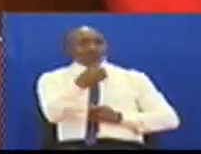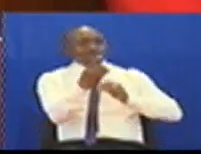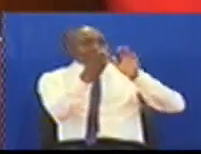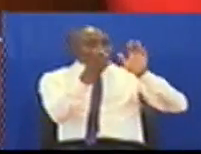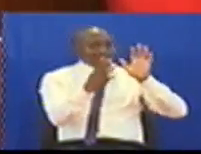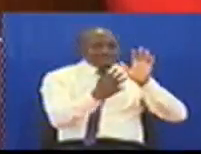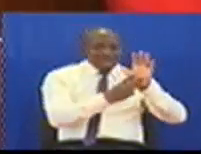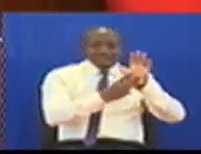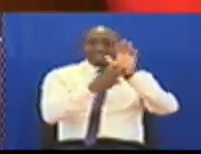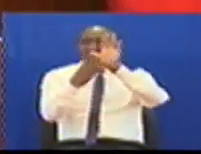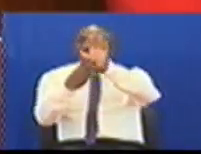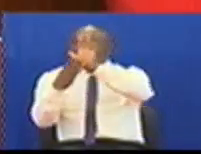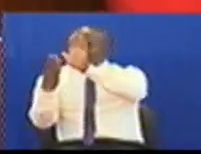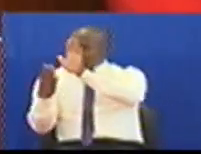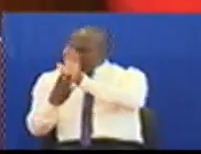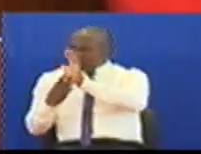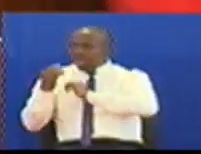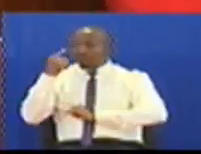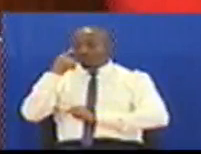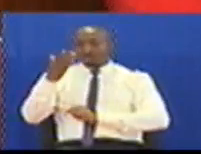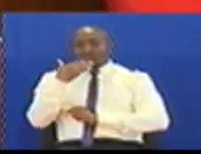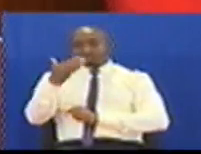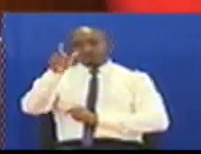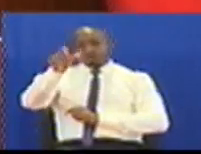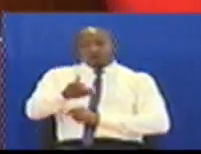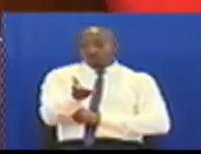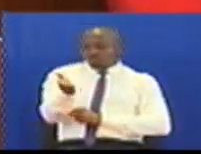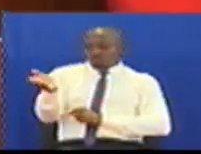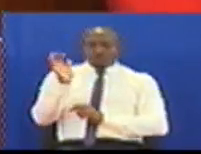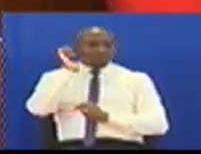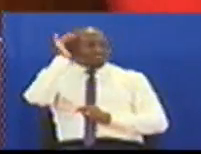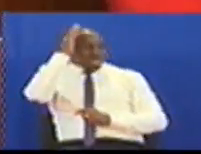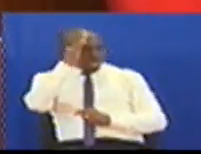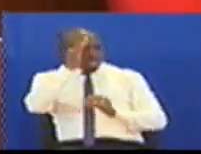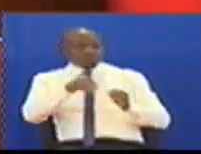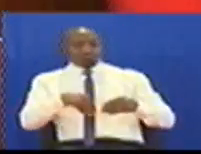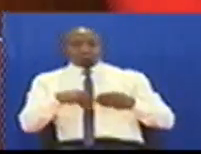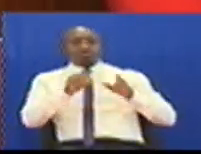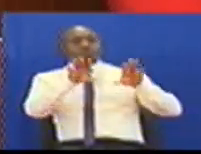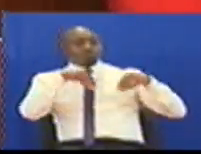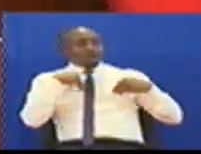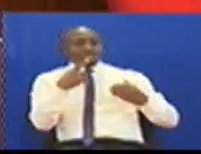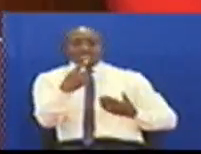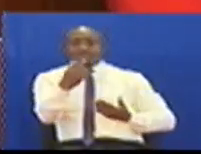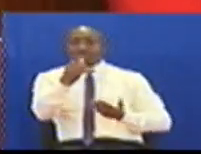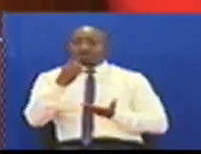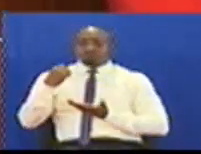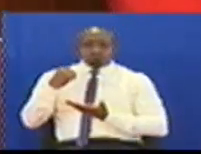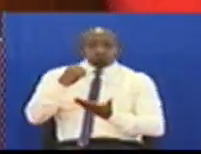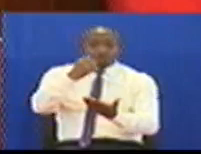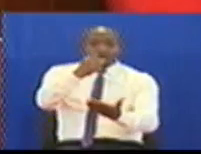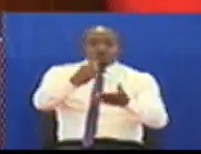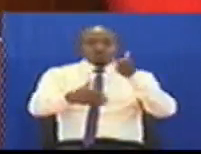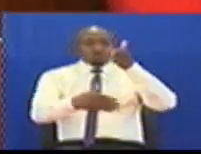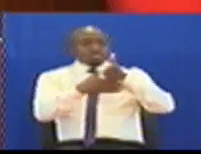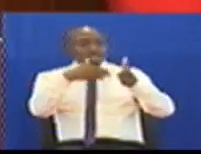1889. Akaona ni bora wafanyakazi hawa awafikirie na kutoa na kukubali kutoa fedha za ujenzi wa